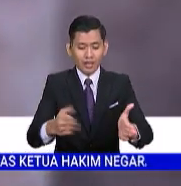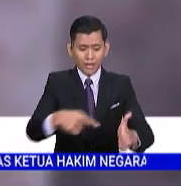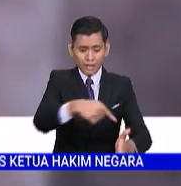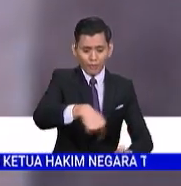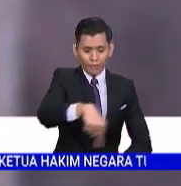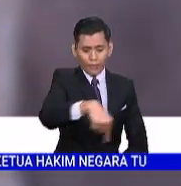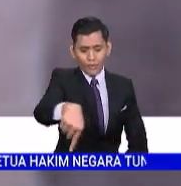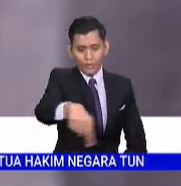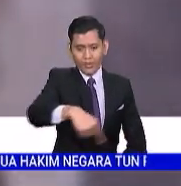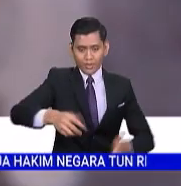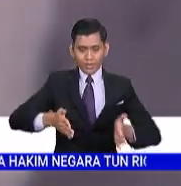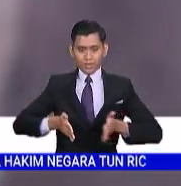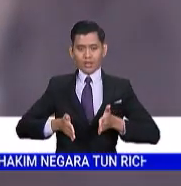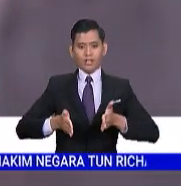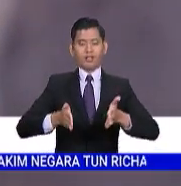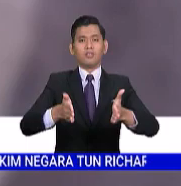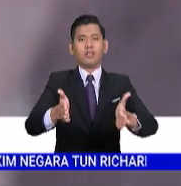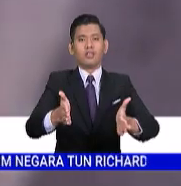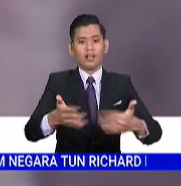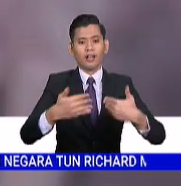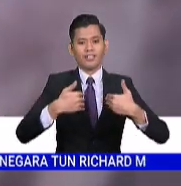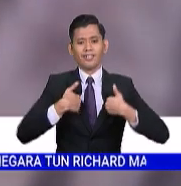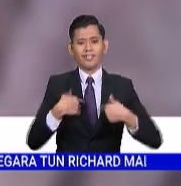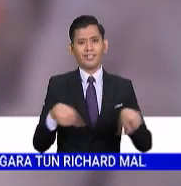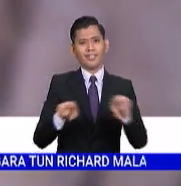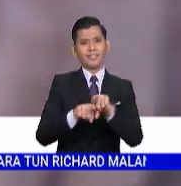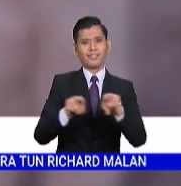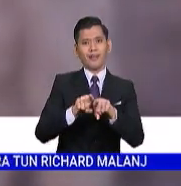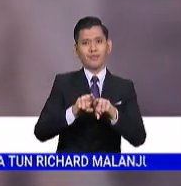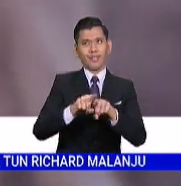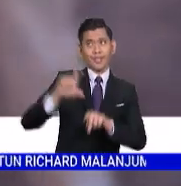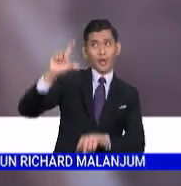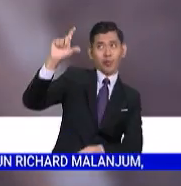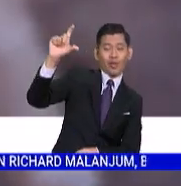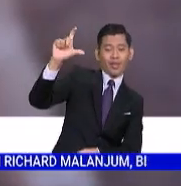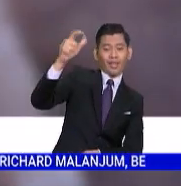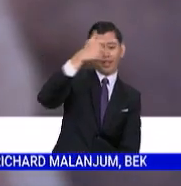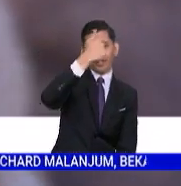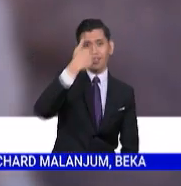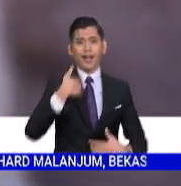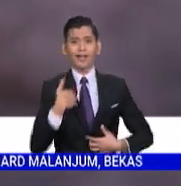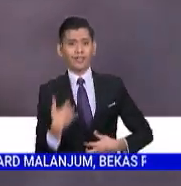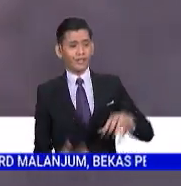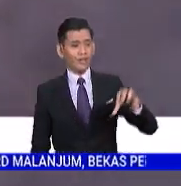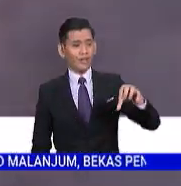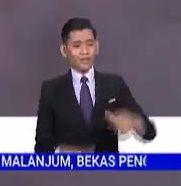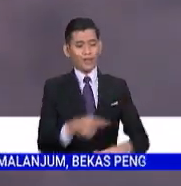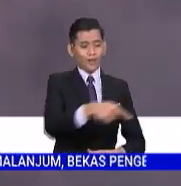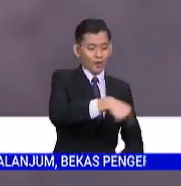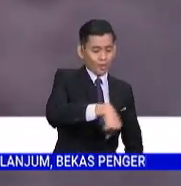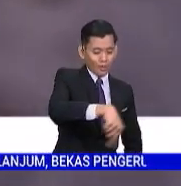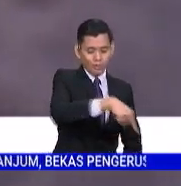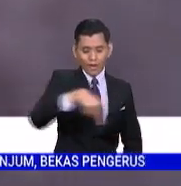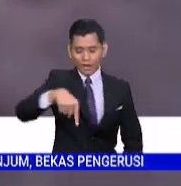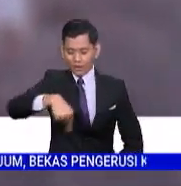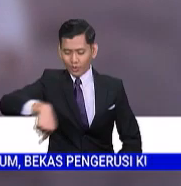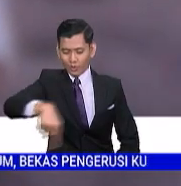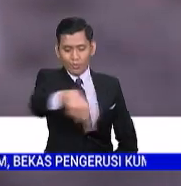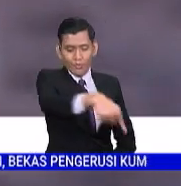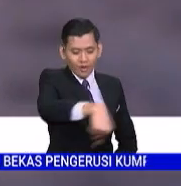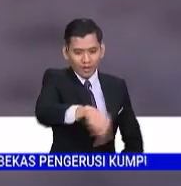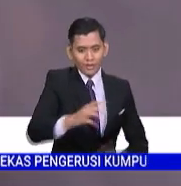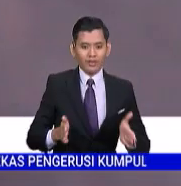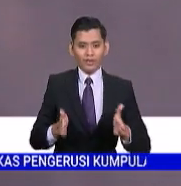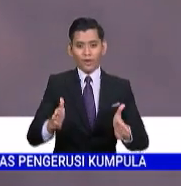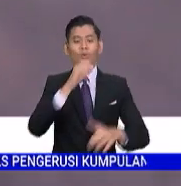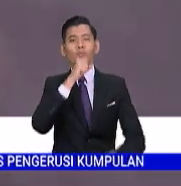kerana jalan sepanjang 3 km itu dilihat seperti permukaan bulan kerana dipenuhi dengan lubang. Wanita yang berusia 33